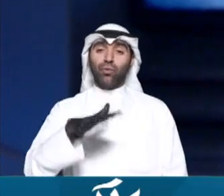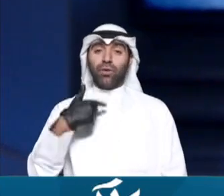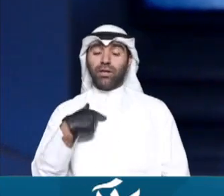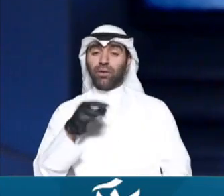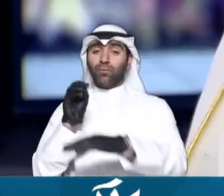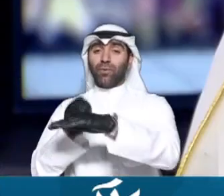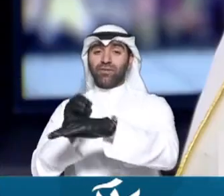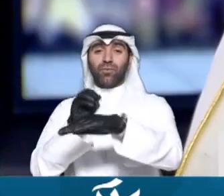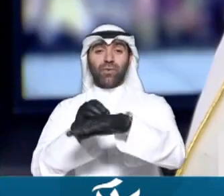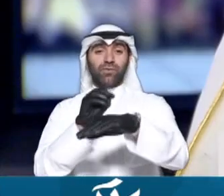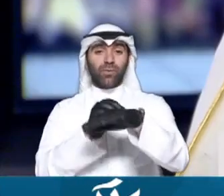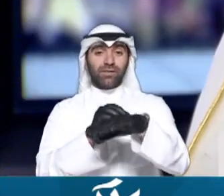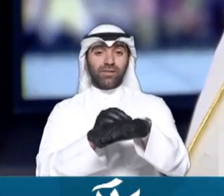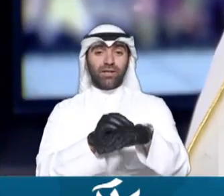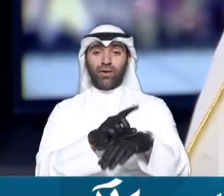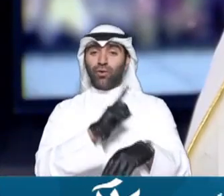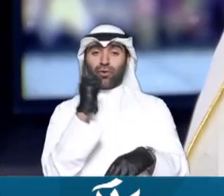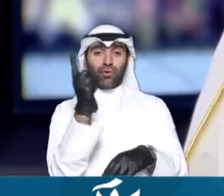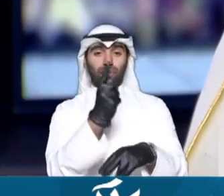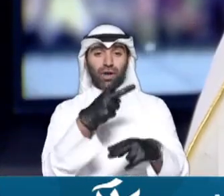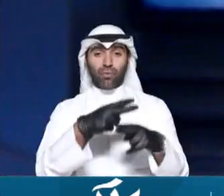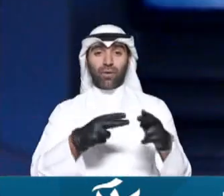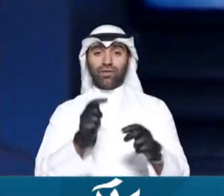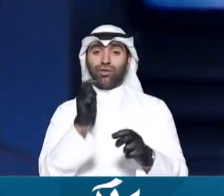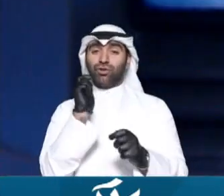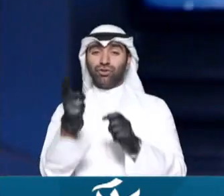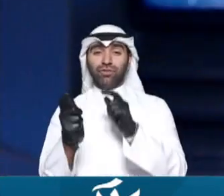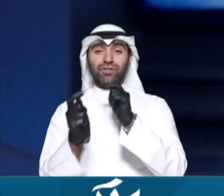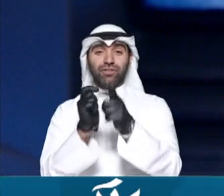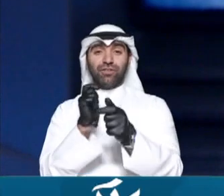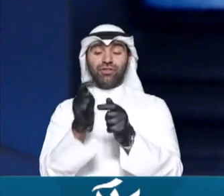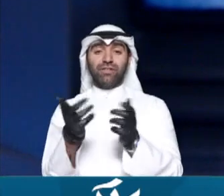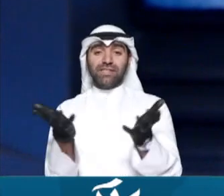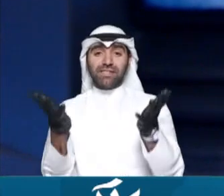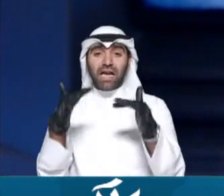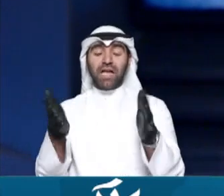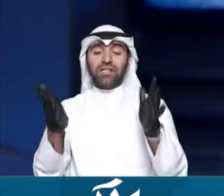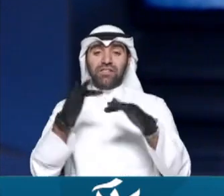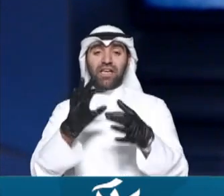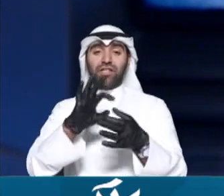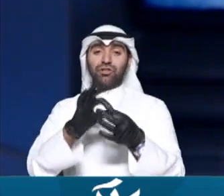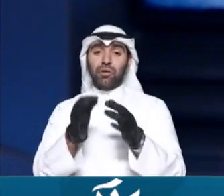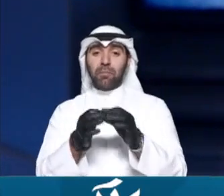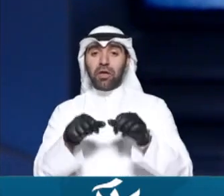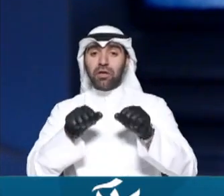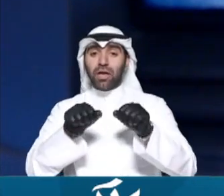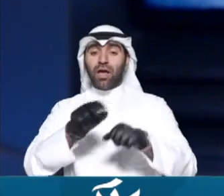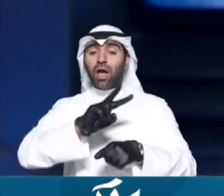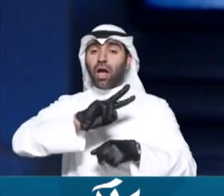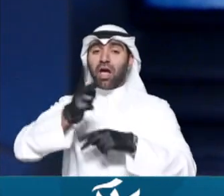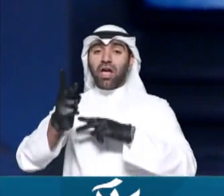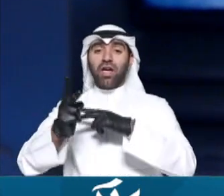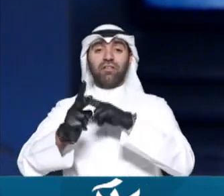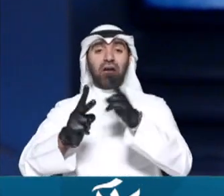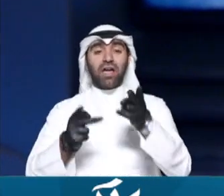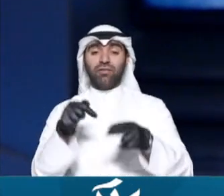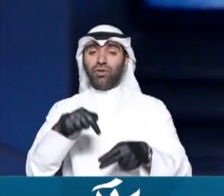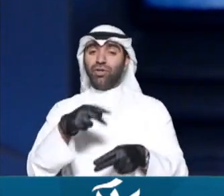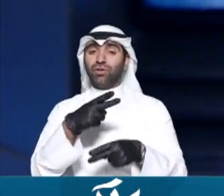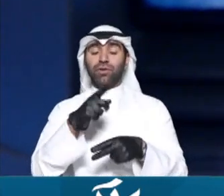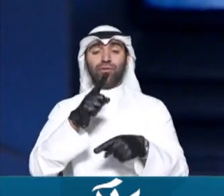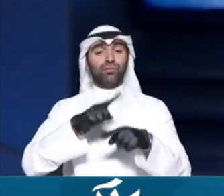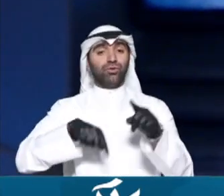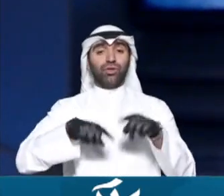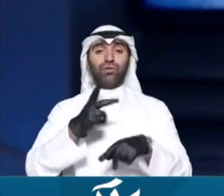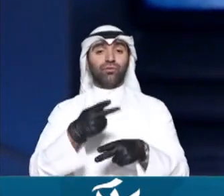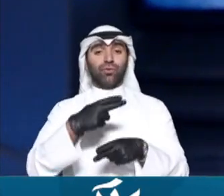التبذير ويعني الترشيد في نفس الوقت. يعني البعض للأسف الشديد اليوم يعني صار فيه نوع من الهلع، ويعني وقام